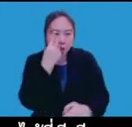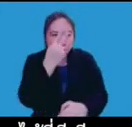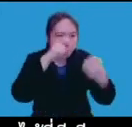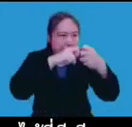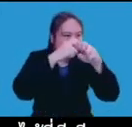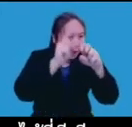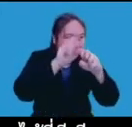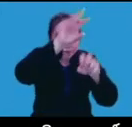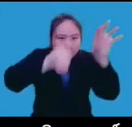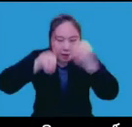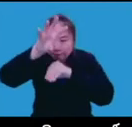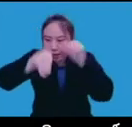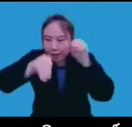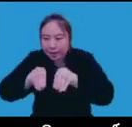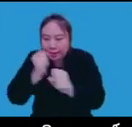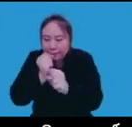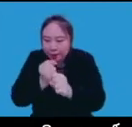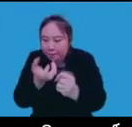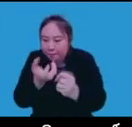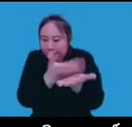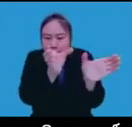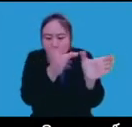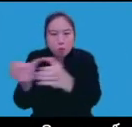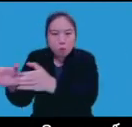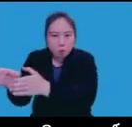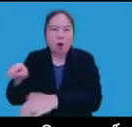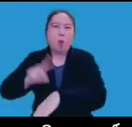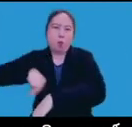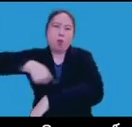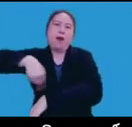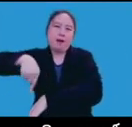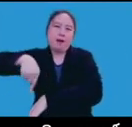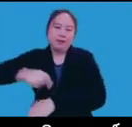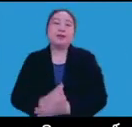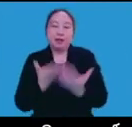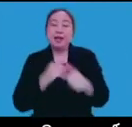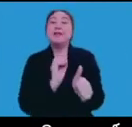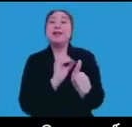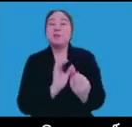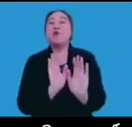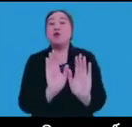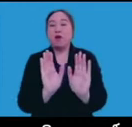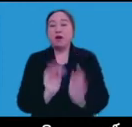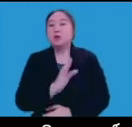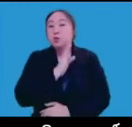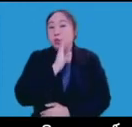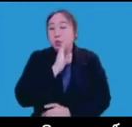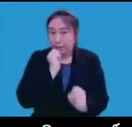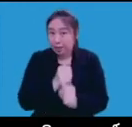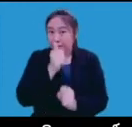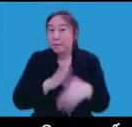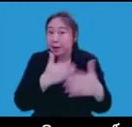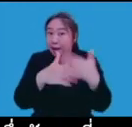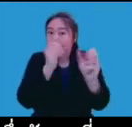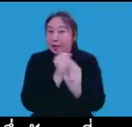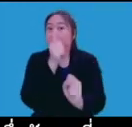นะครับก็จะทำให้ใช้เวลามากกว่าระบบถ้าหากมีระบบอันนี้ก็เลยเป็นข้อเสนอที่ฝากไว้นะครับถ้าสามารถพัฒน